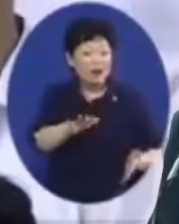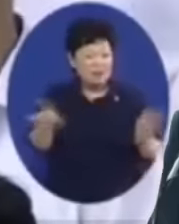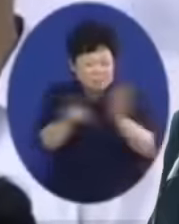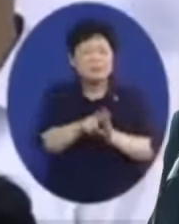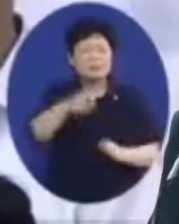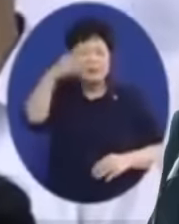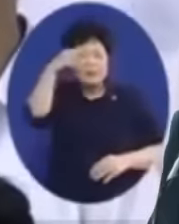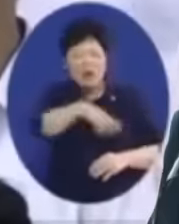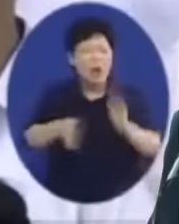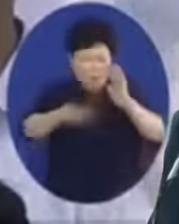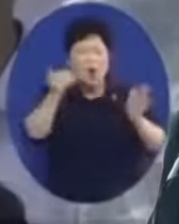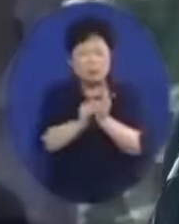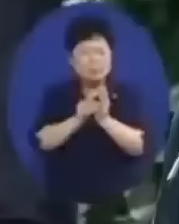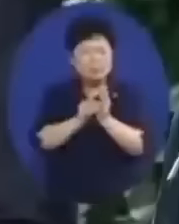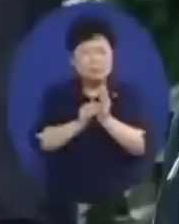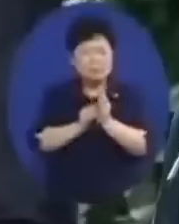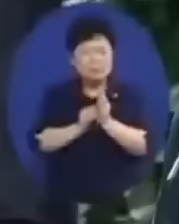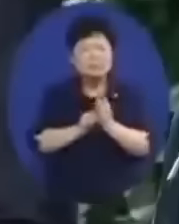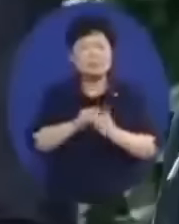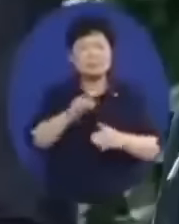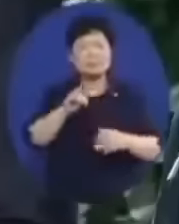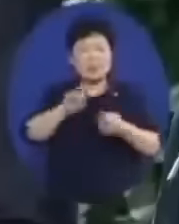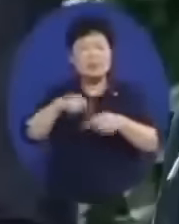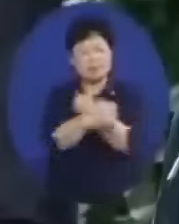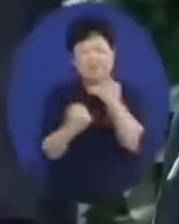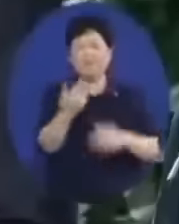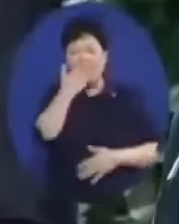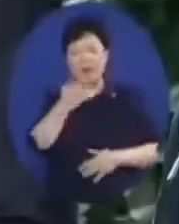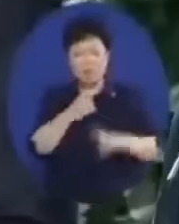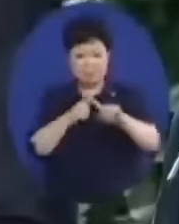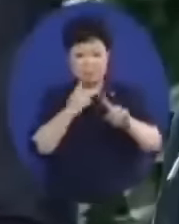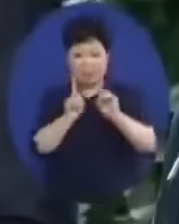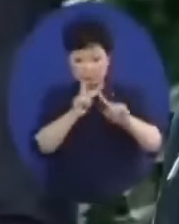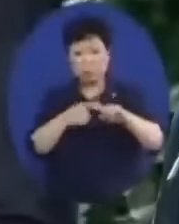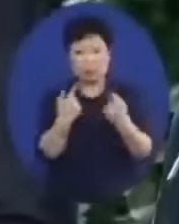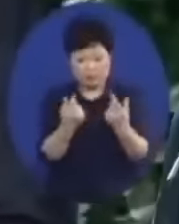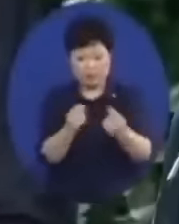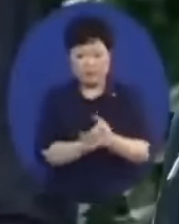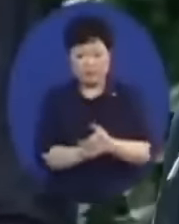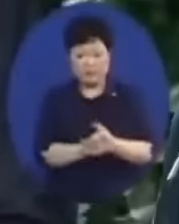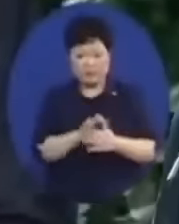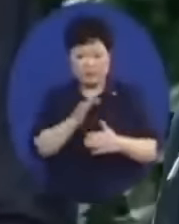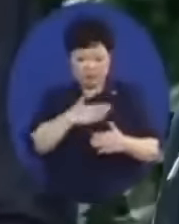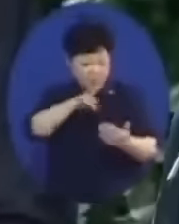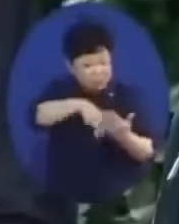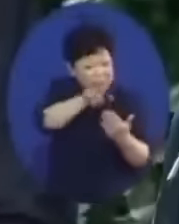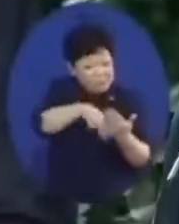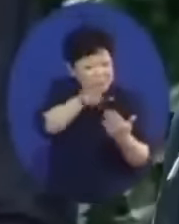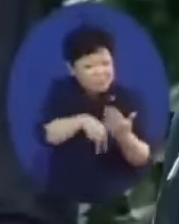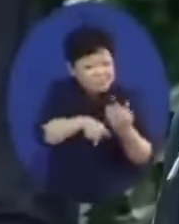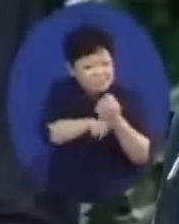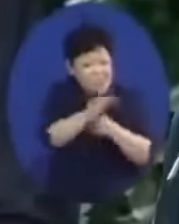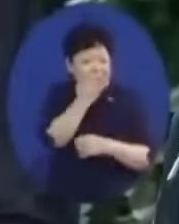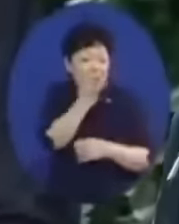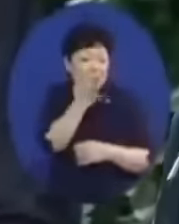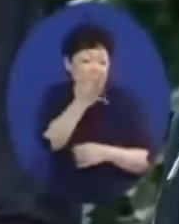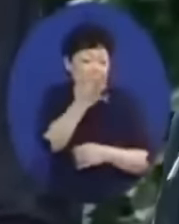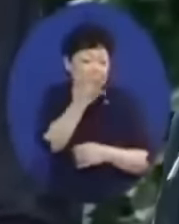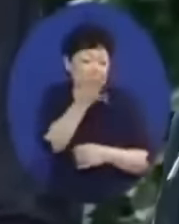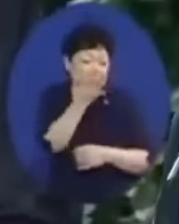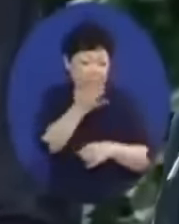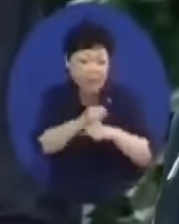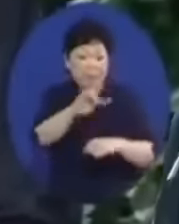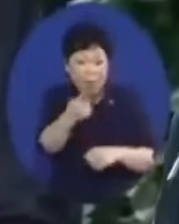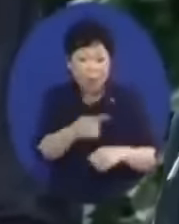믿음으로 먹으라는 것입니다. 먹어놓으면 그렇게 된다는 것입니다. 말씀도 한 가지입니다. 내가 읽는데 이 의미가 뭔지 알 수가